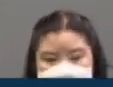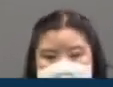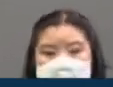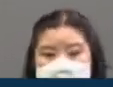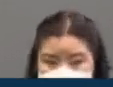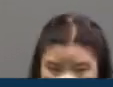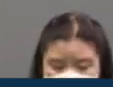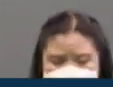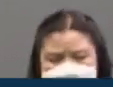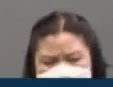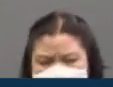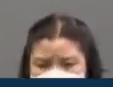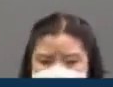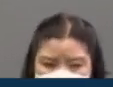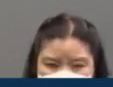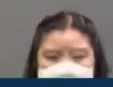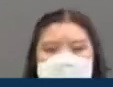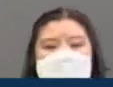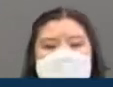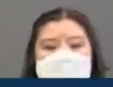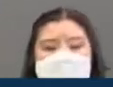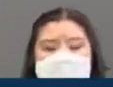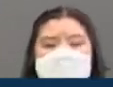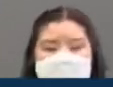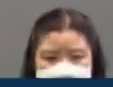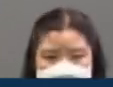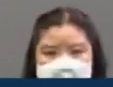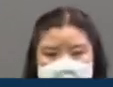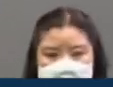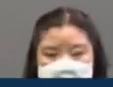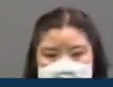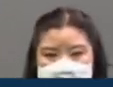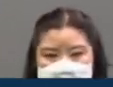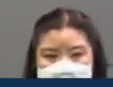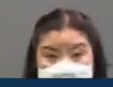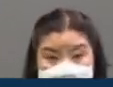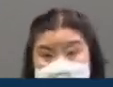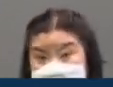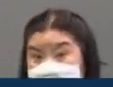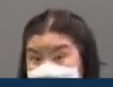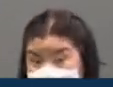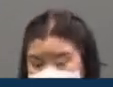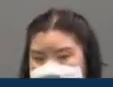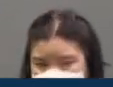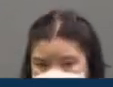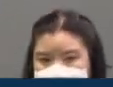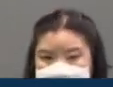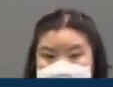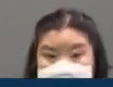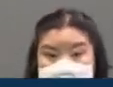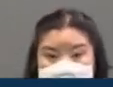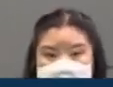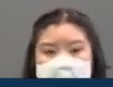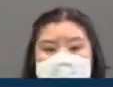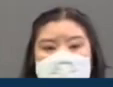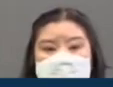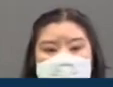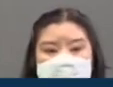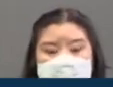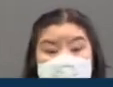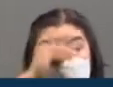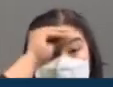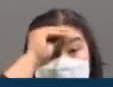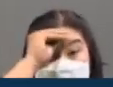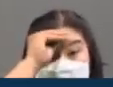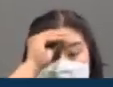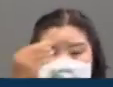ความเสียหายต่อชีวิตและทรัพย์สินรวมทั้งบ้านเรือนประชาชนอีกจำนวนมากล่าสุดทางจังหวัดพิจิตรพร้อมด้วยประชาชนภา